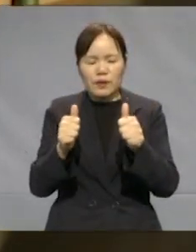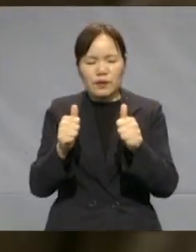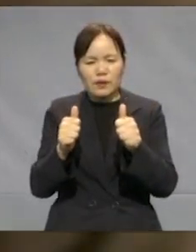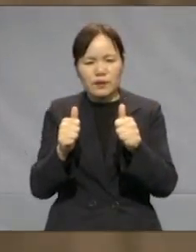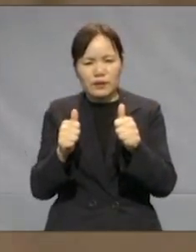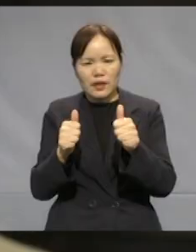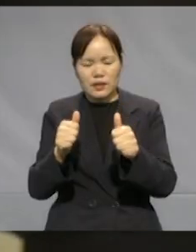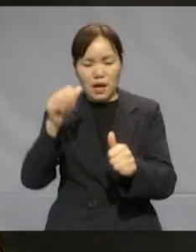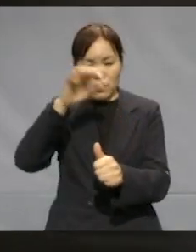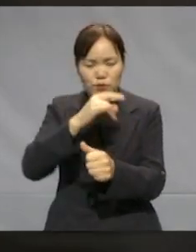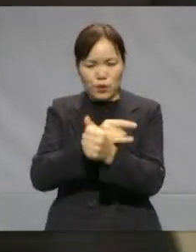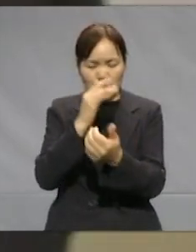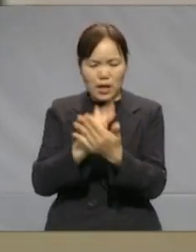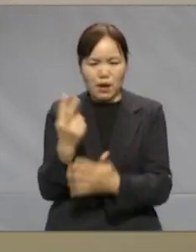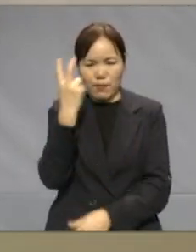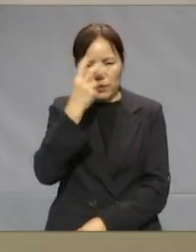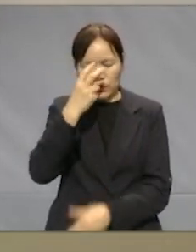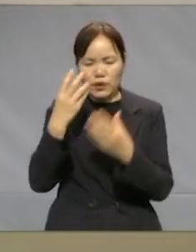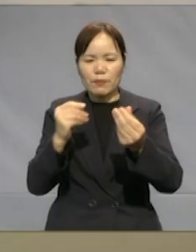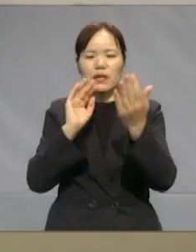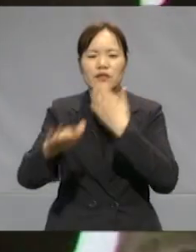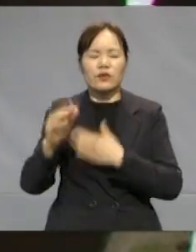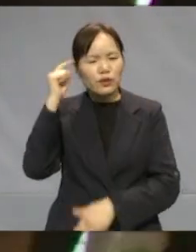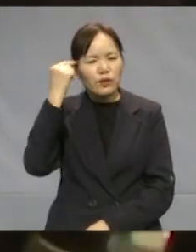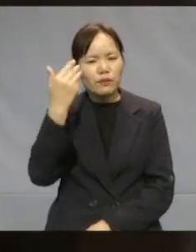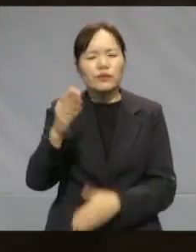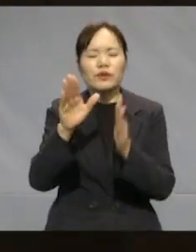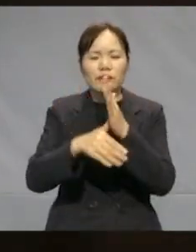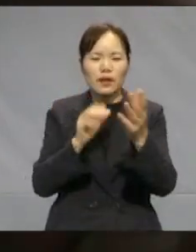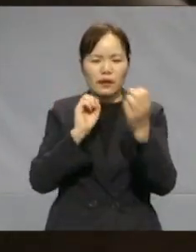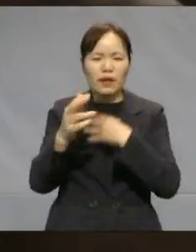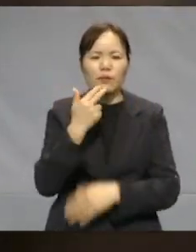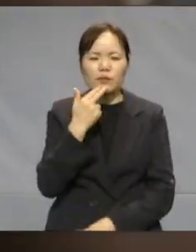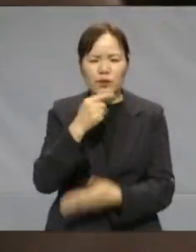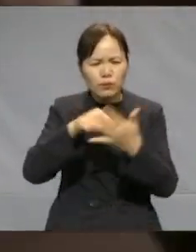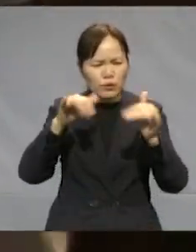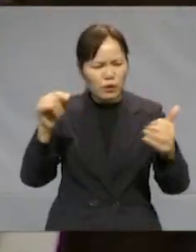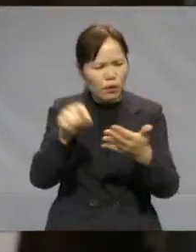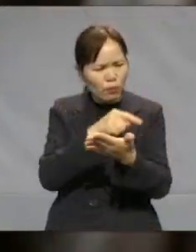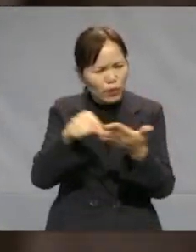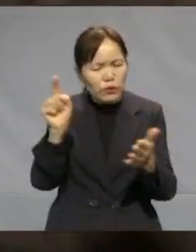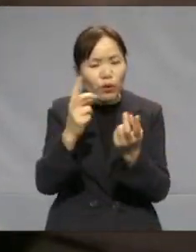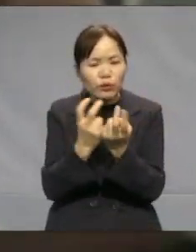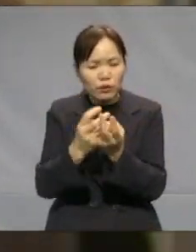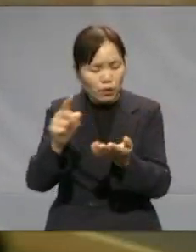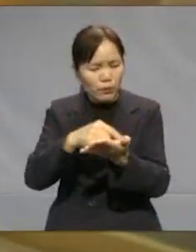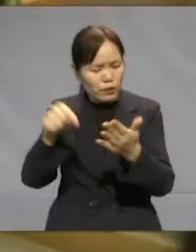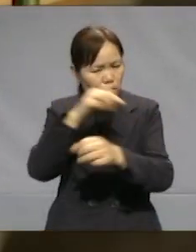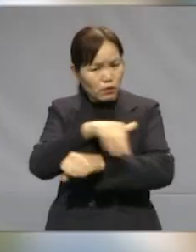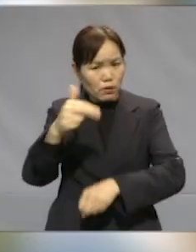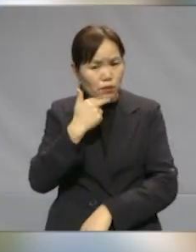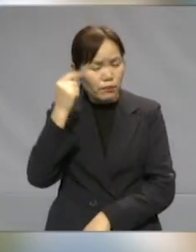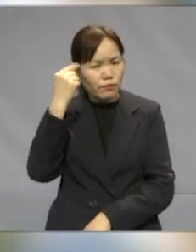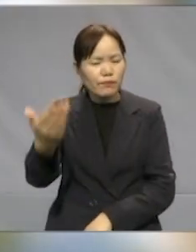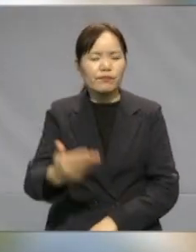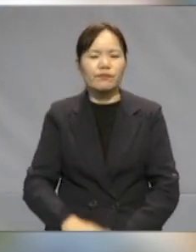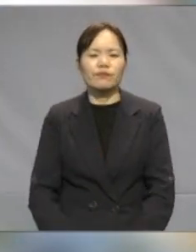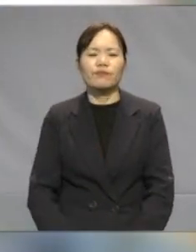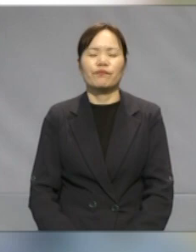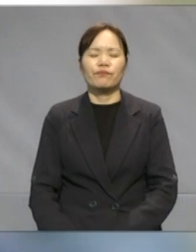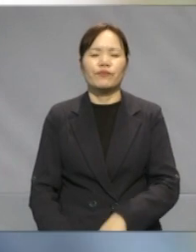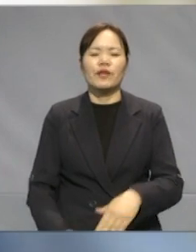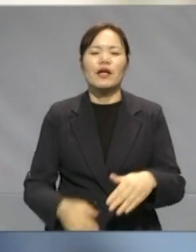묻는 취재진의 질문에 입을 닫았습니다. 피해자들에게 변제 어떻게 하실 거예요? 변제기 없으니까?